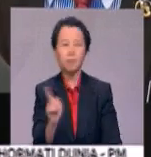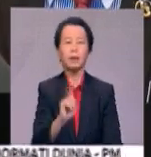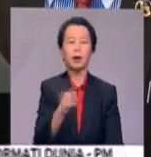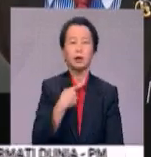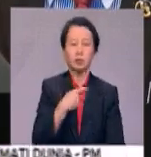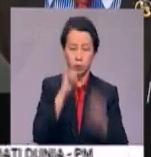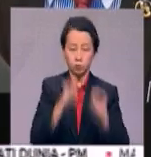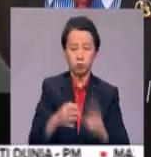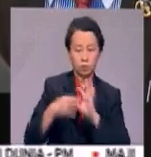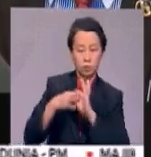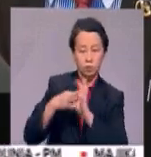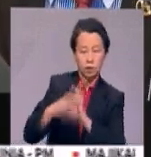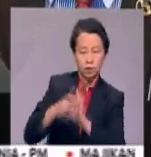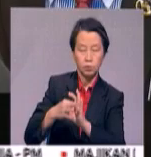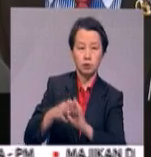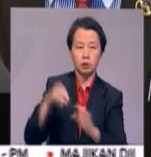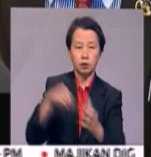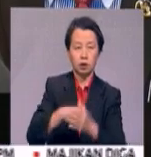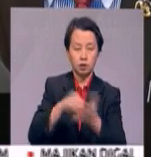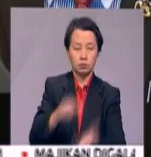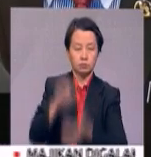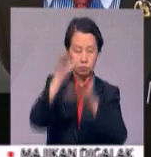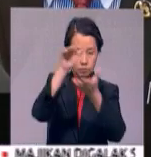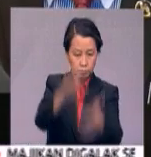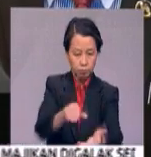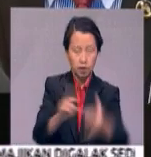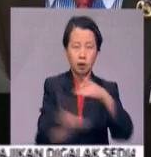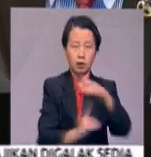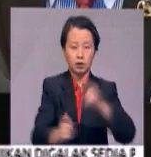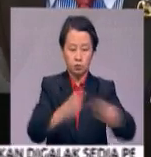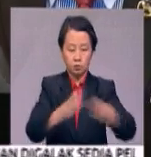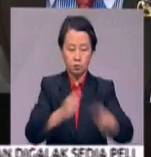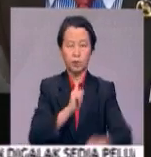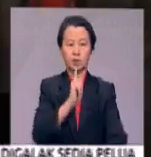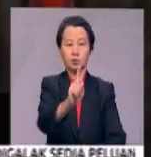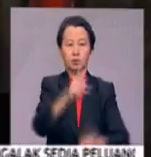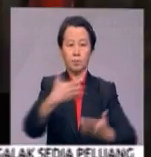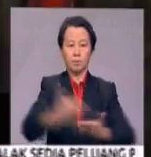boleh bekerjasama dalam konteks menyampaikan dasar pentadbiran Islam yang baru.